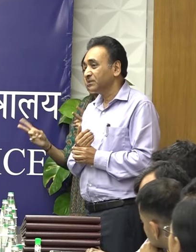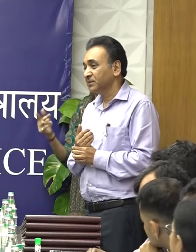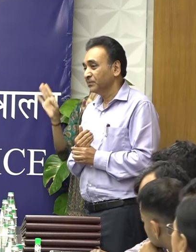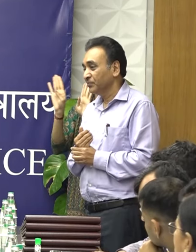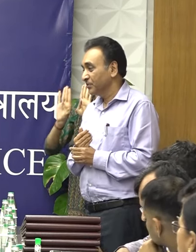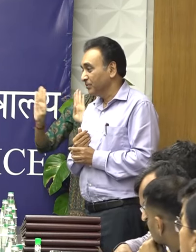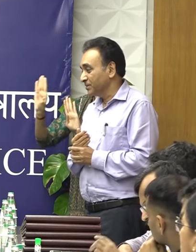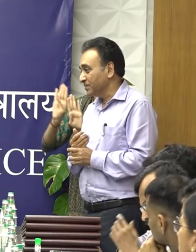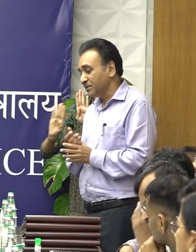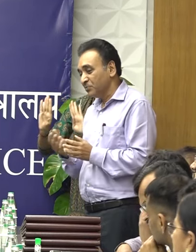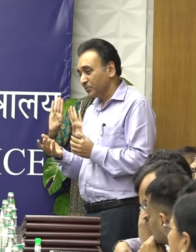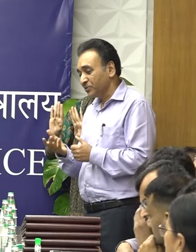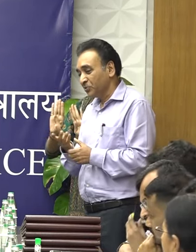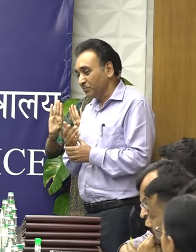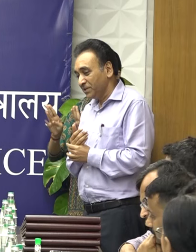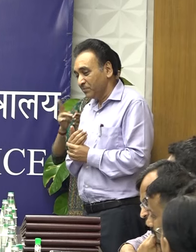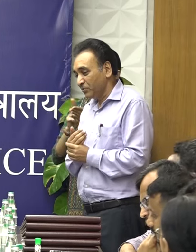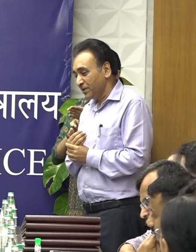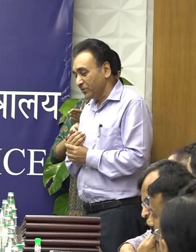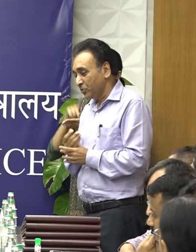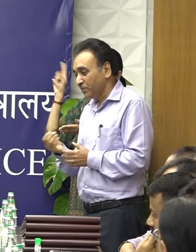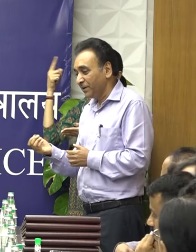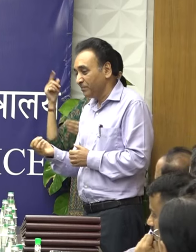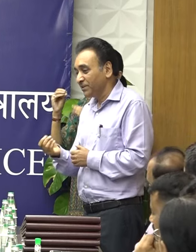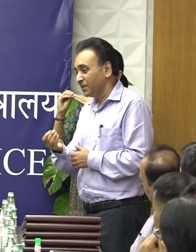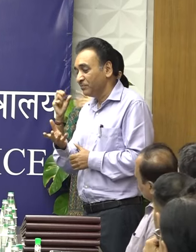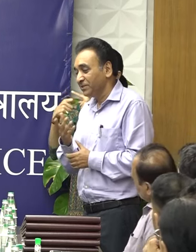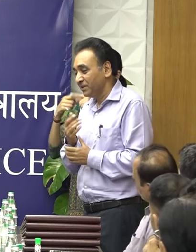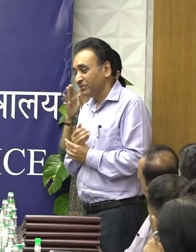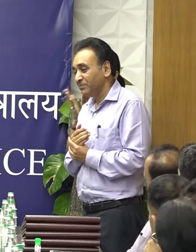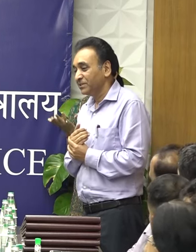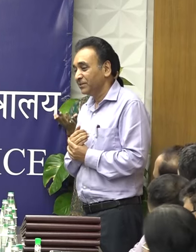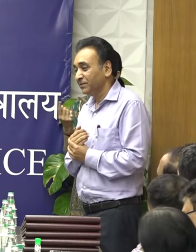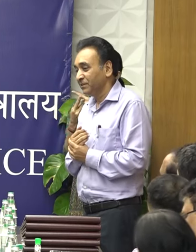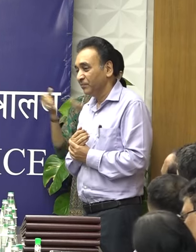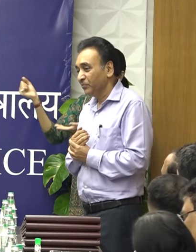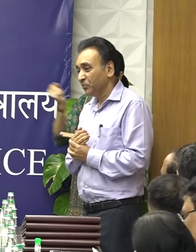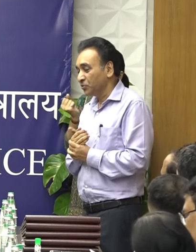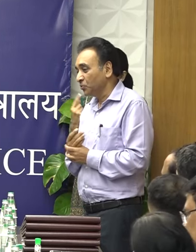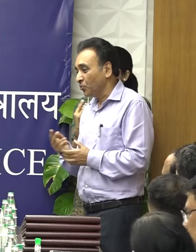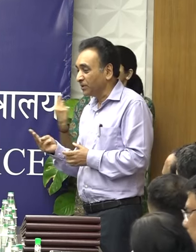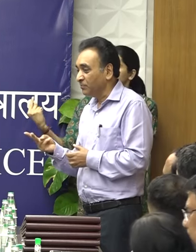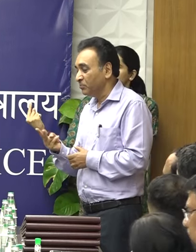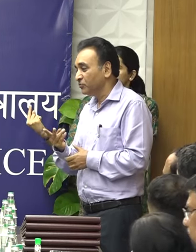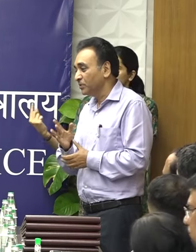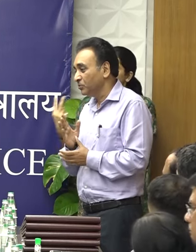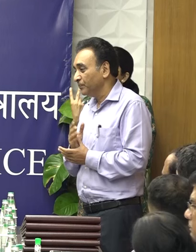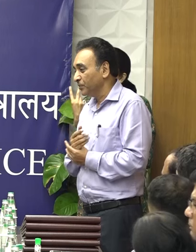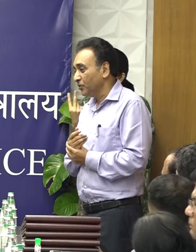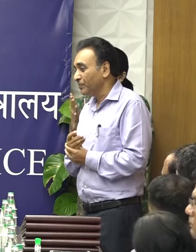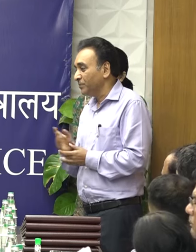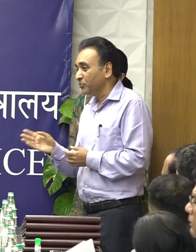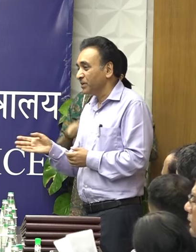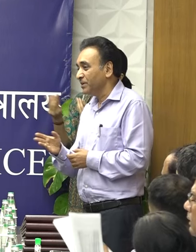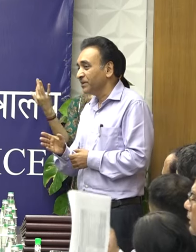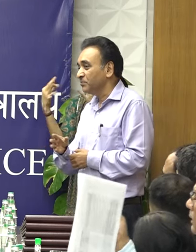प्रदर्शित करते हैं. और सर नेशनल बुक ट्रस्ट को तो हमने ये भी बोला है कि कोई भी ब्लाइंड बच्चा, डेफ बच्चा, LV वाला बच्चा आता है, उसको 2 किताबें मुफ्त में दो